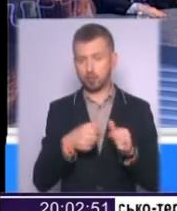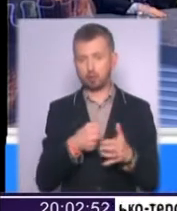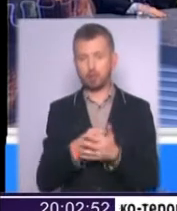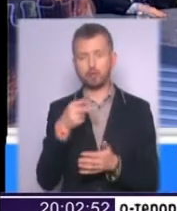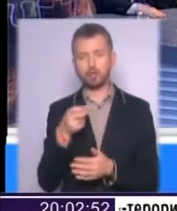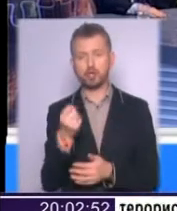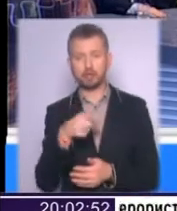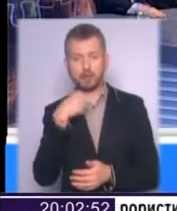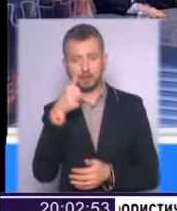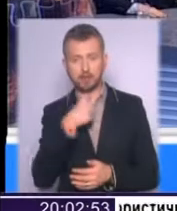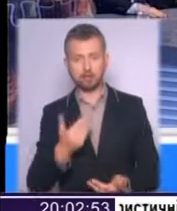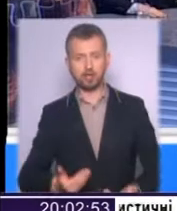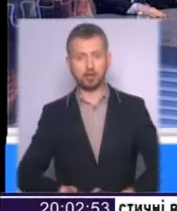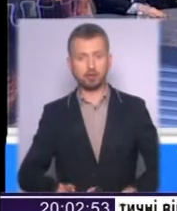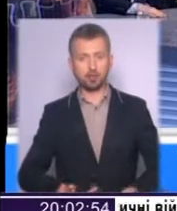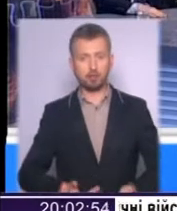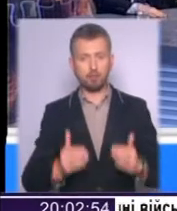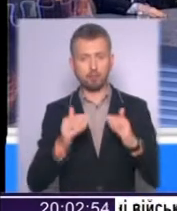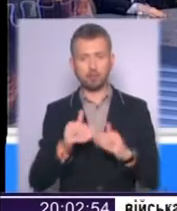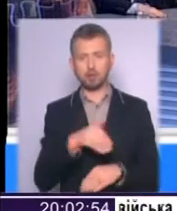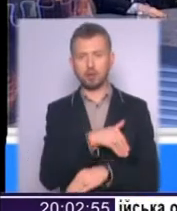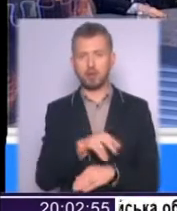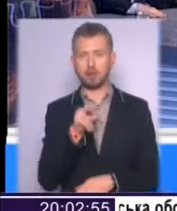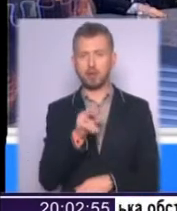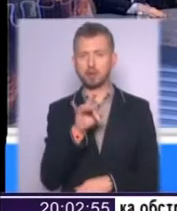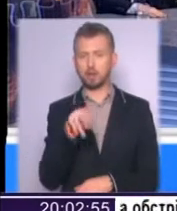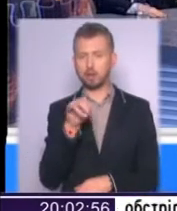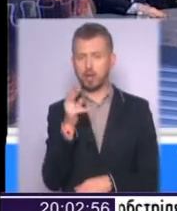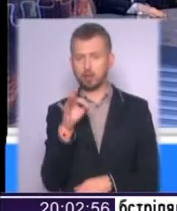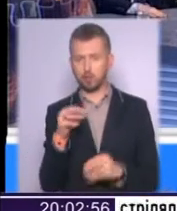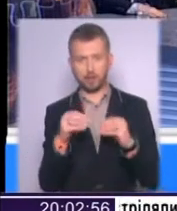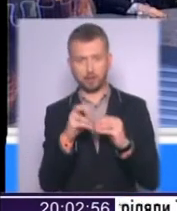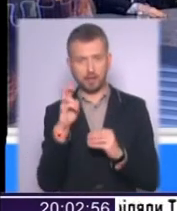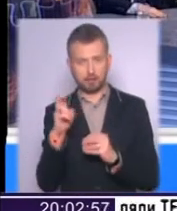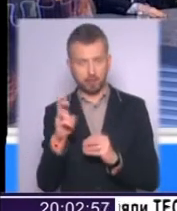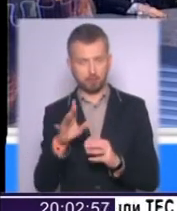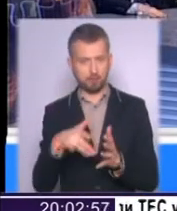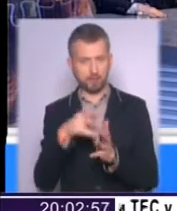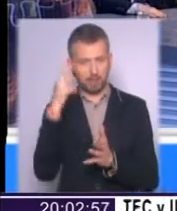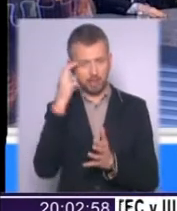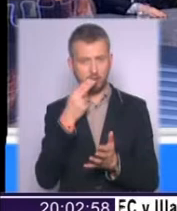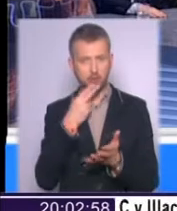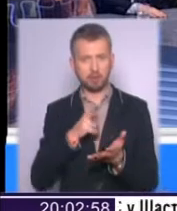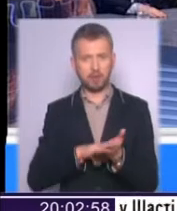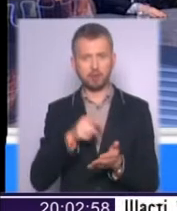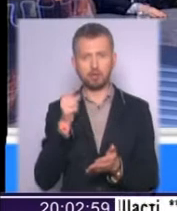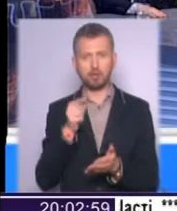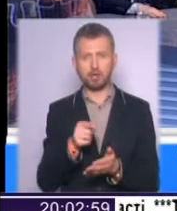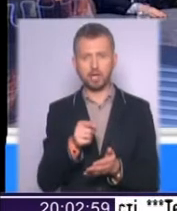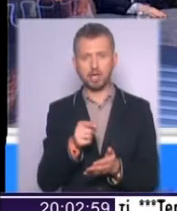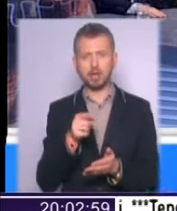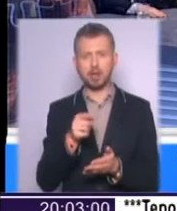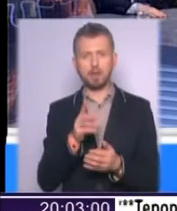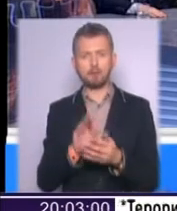2011 рік до житлового будинку по Ларисі Руденко 10Б, це в місті Києві, приписали 1300 метрів